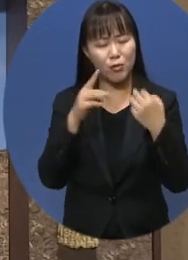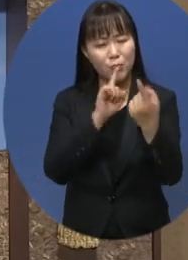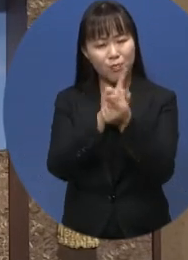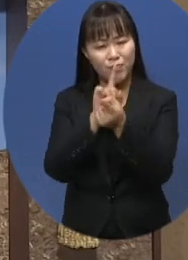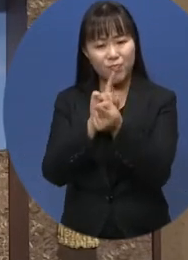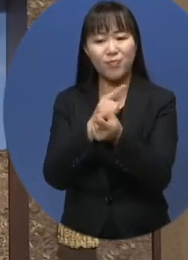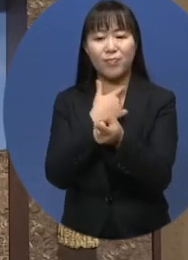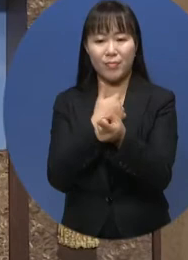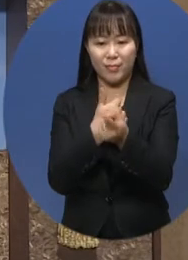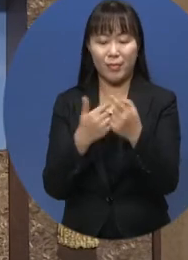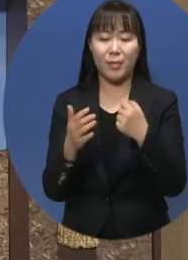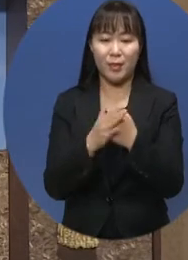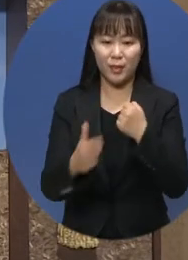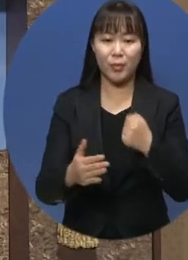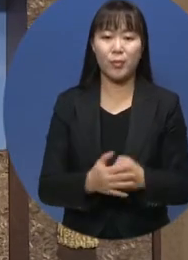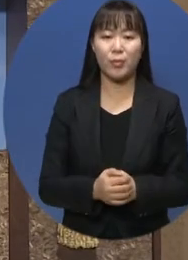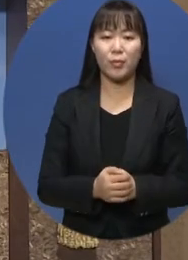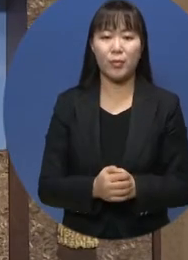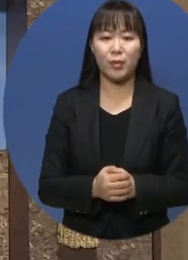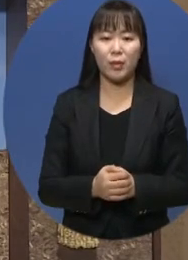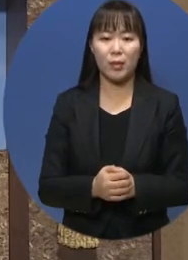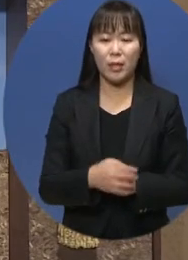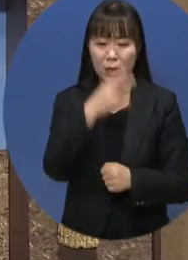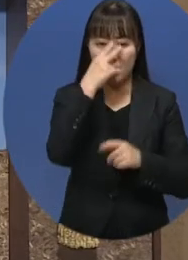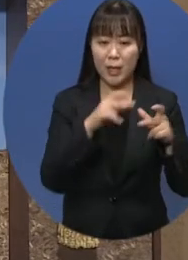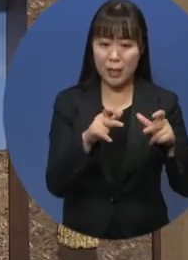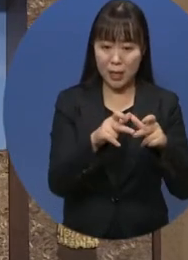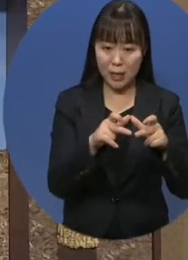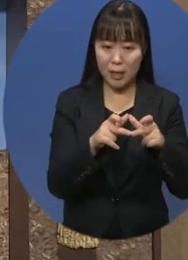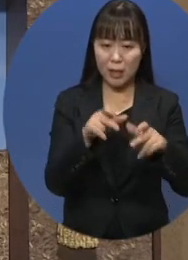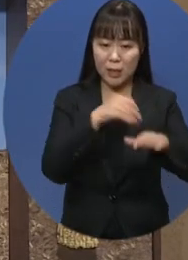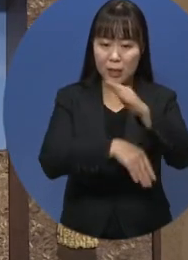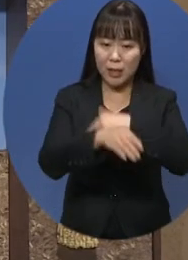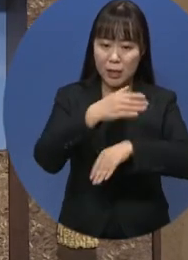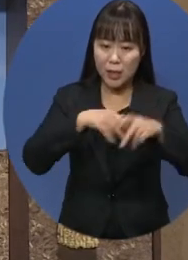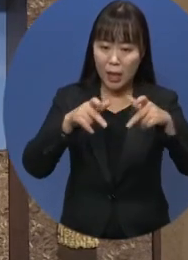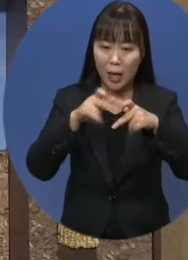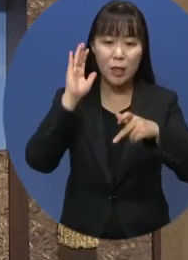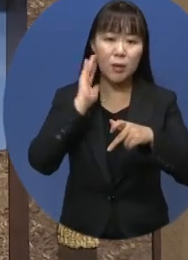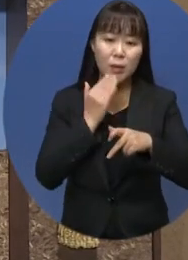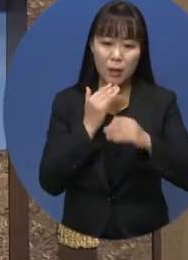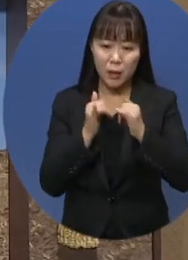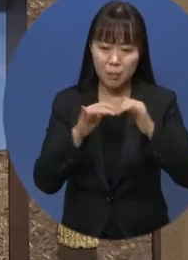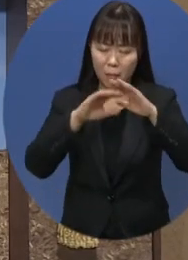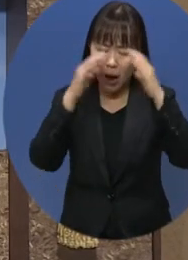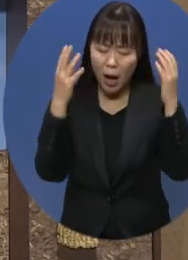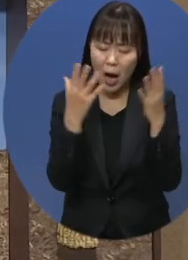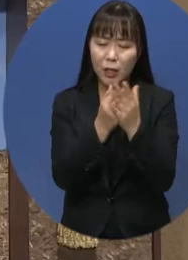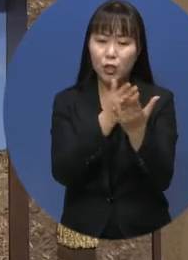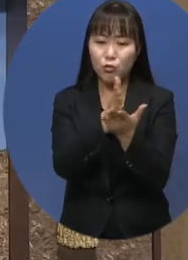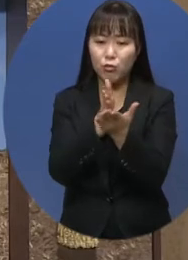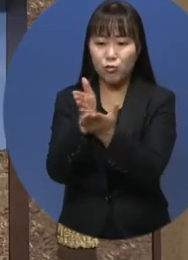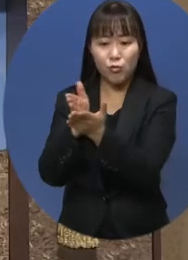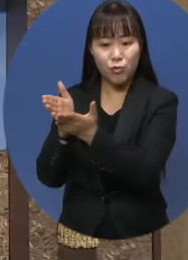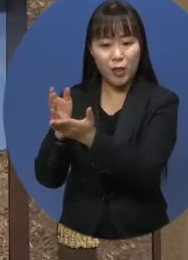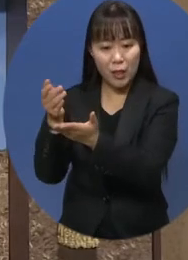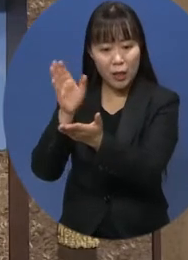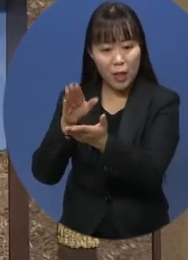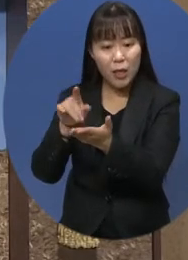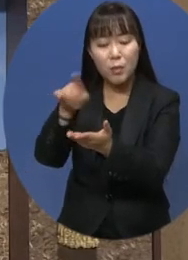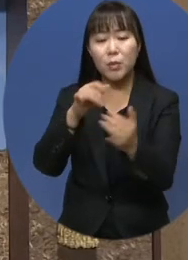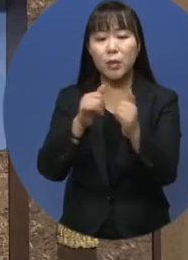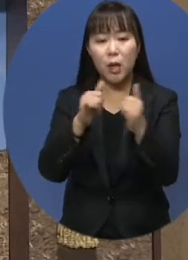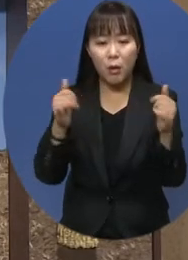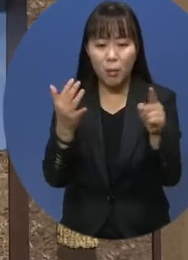그래서 어 우리 식 악장이 지체 장이 또 청각장애 많은 장애 있는데 이